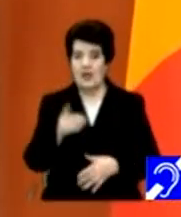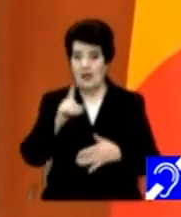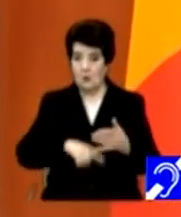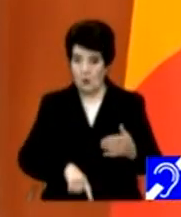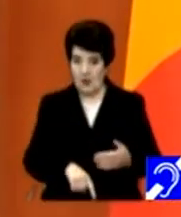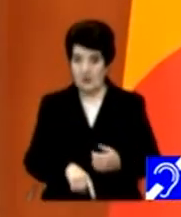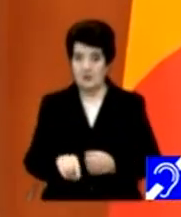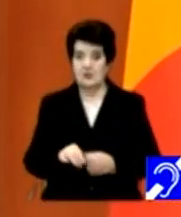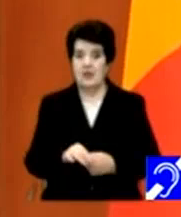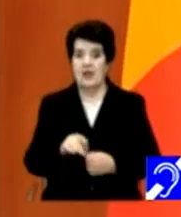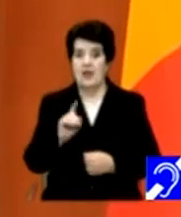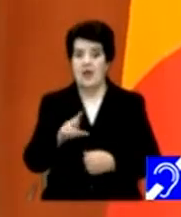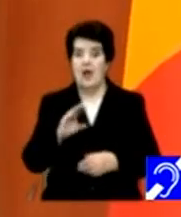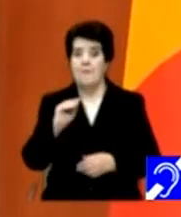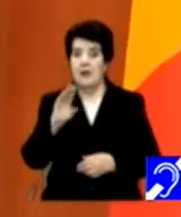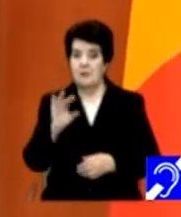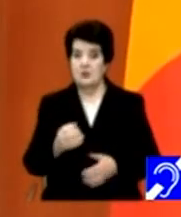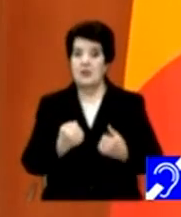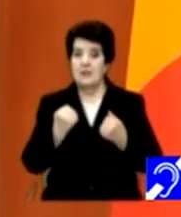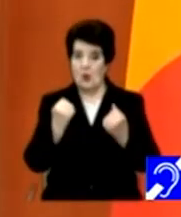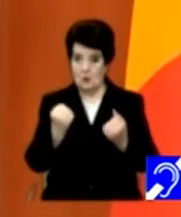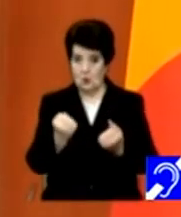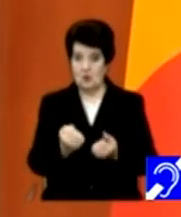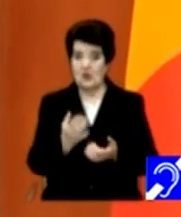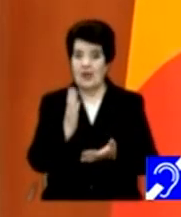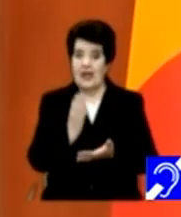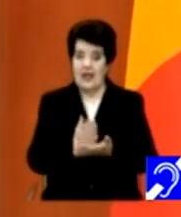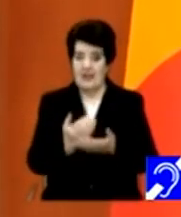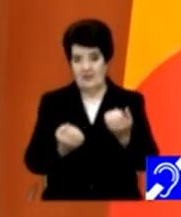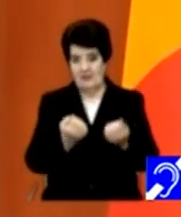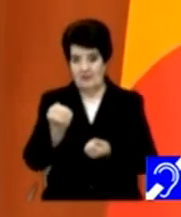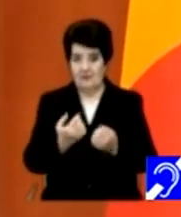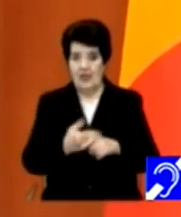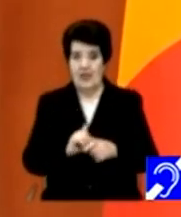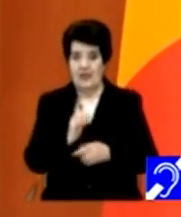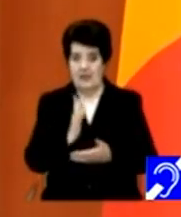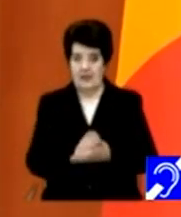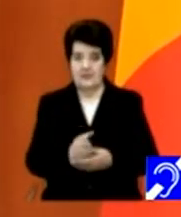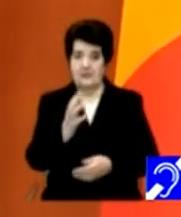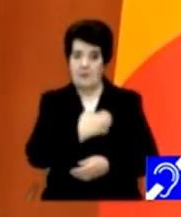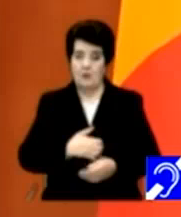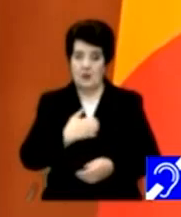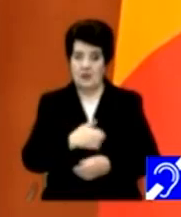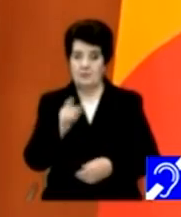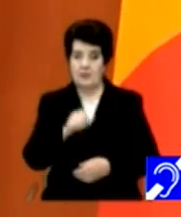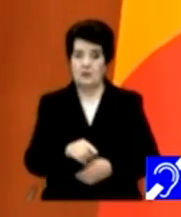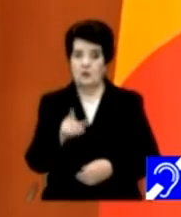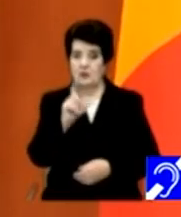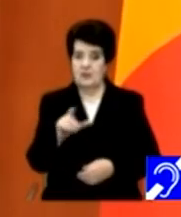și conversiunea permiselor de conducere este un alt subiect important pentru cetățenii Republicii